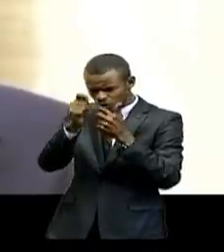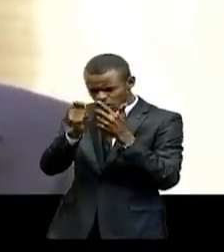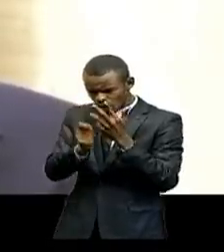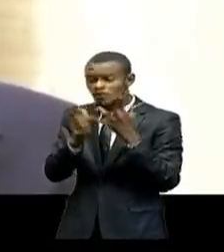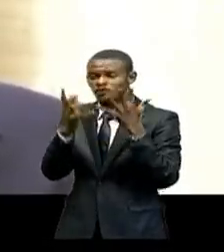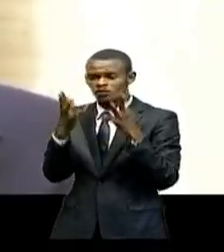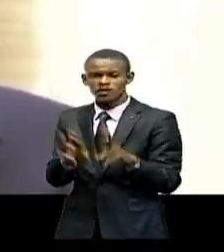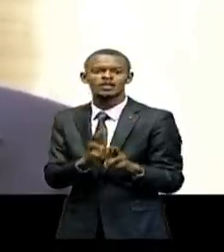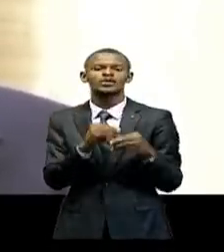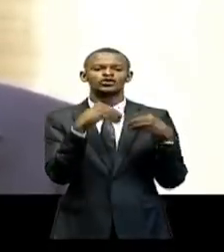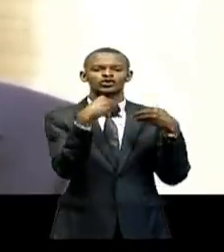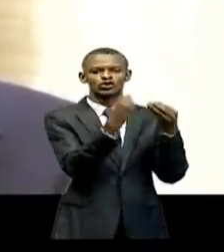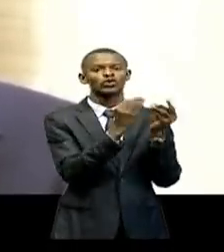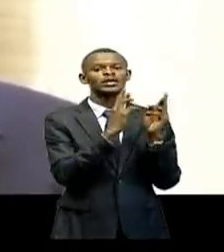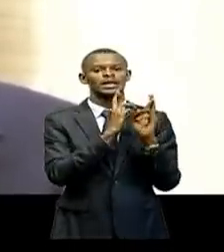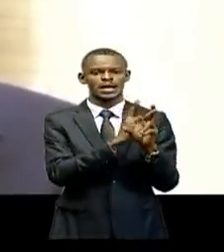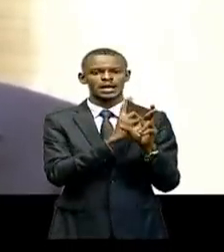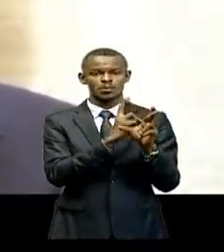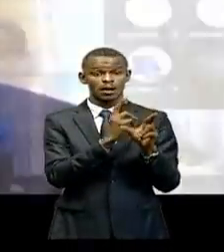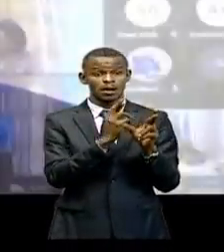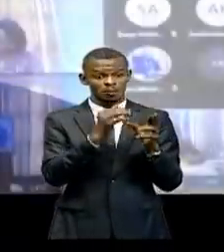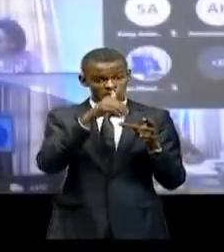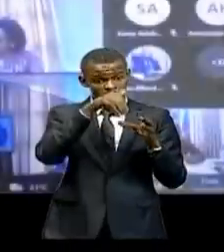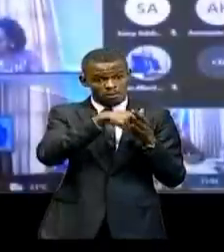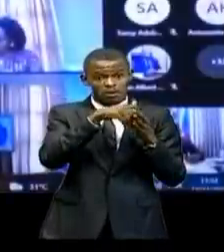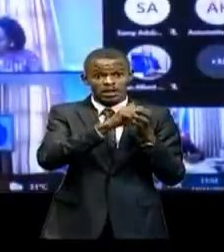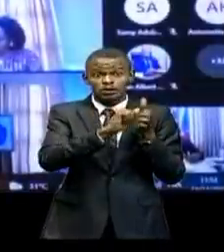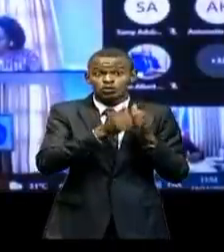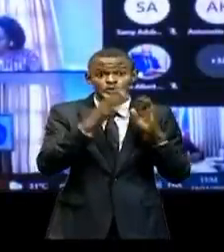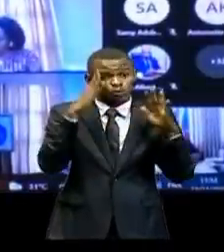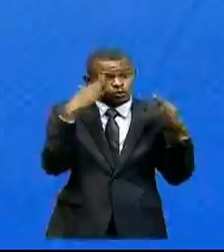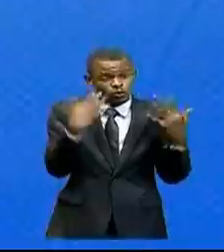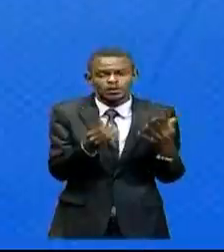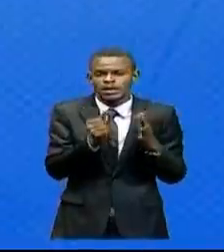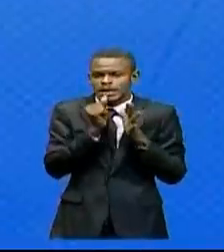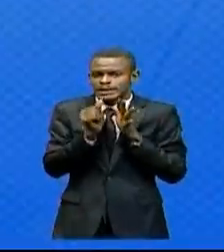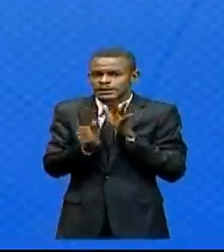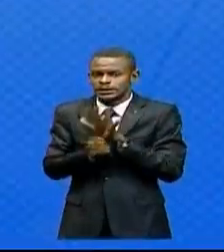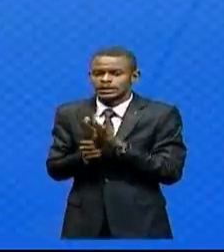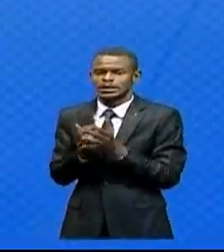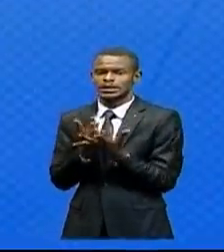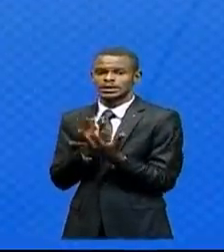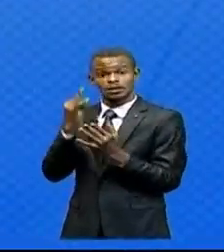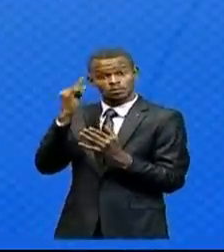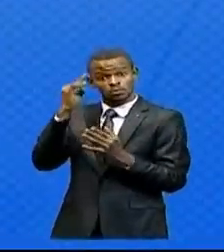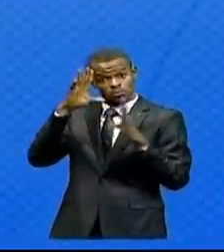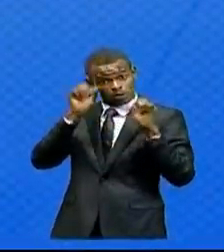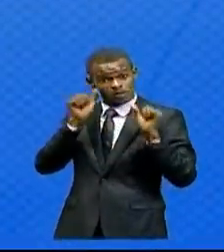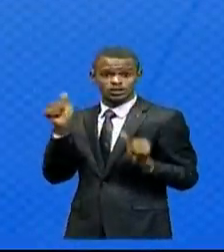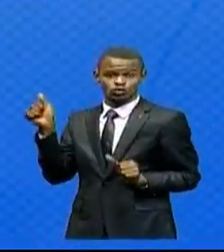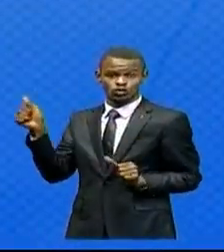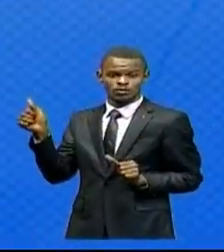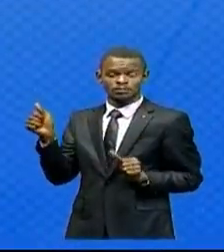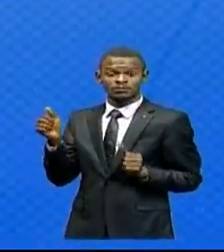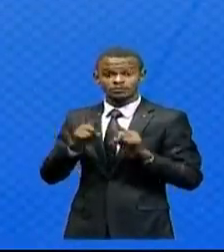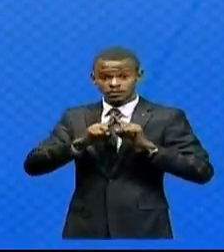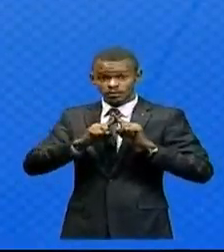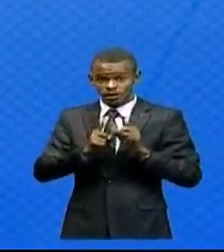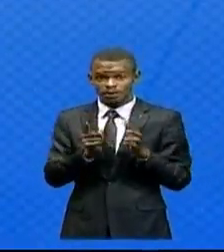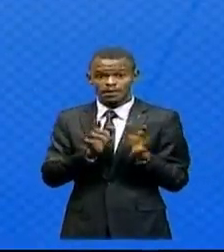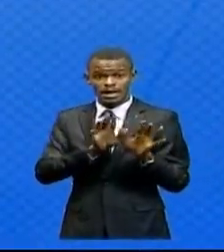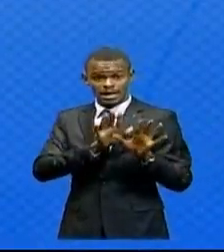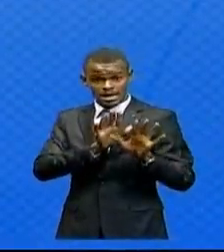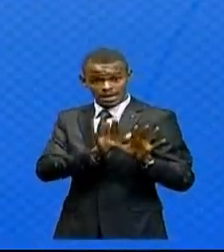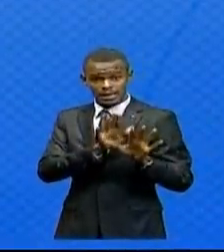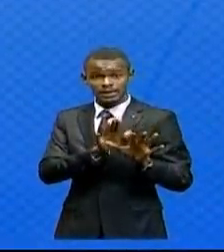étant réservés à la discrétion du président de la République. Mais d'ores et déjà, le vice-premier ministre, ministre de l'Intérieur, a informé